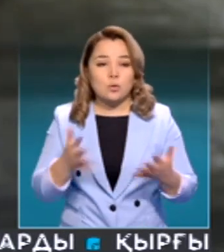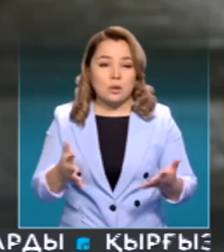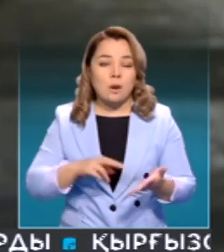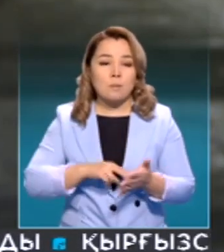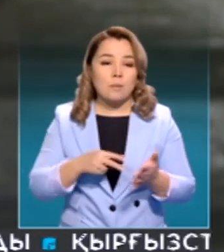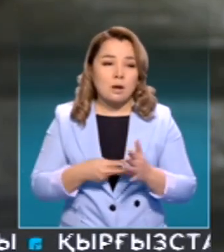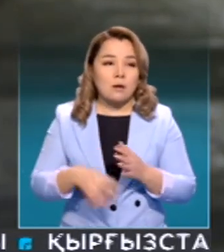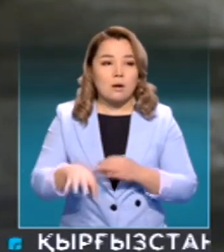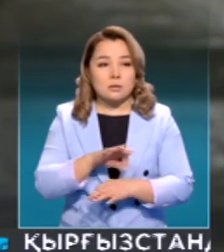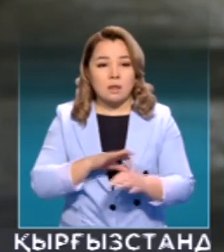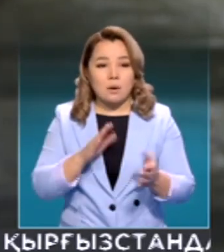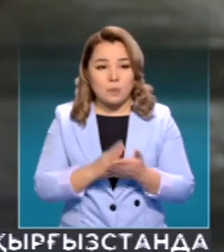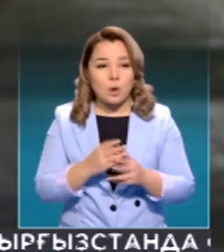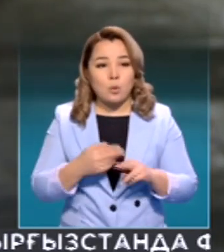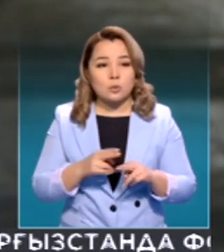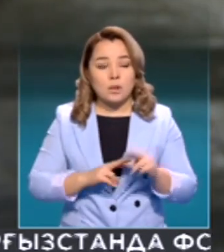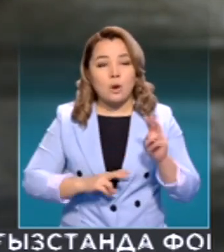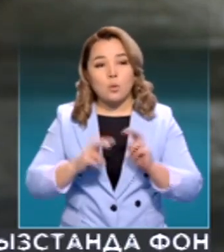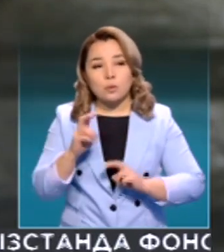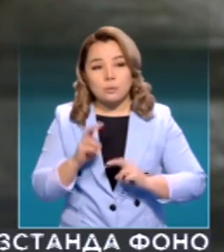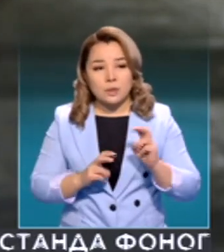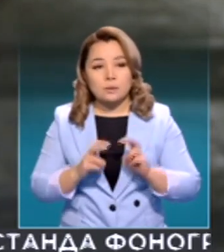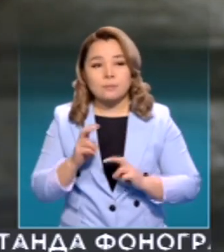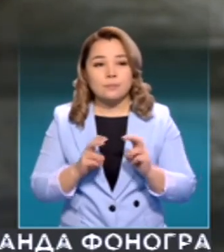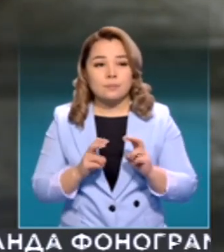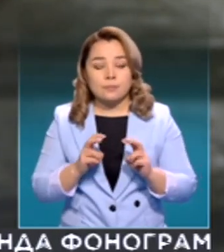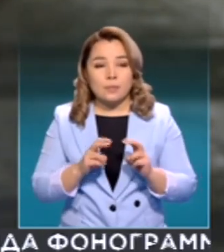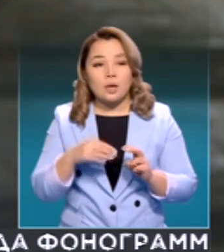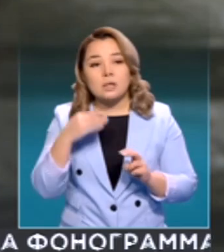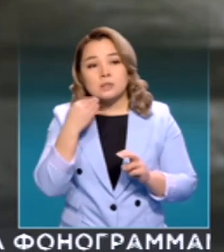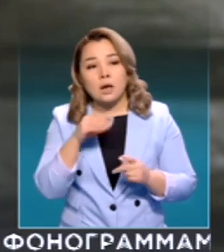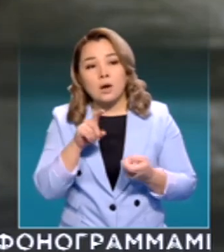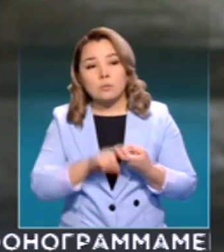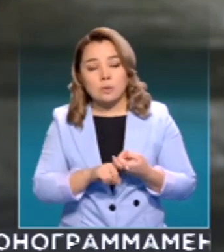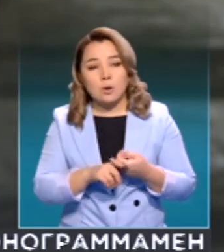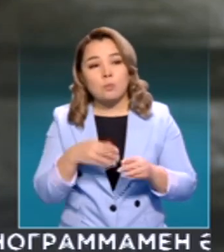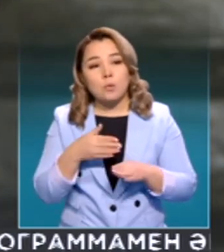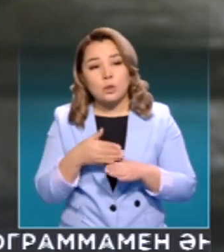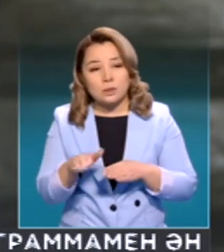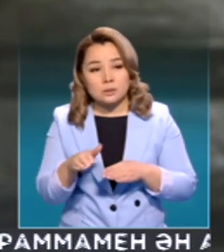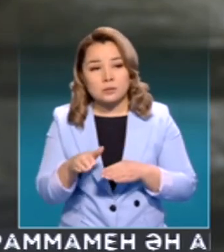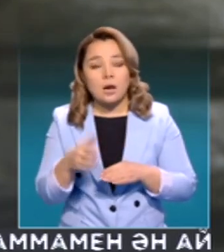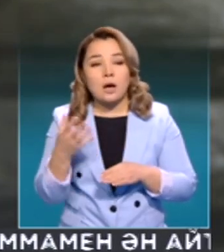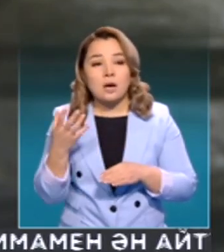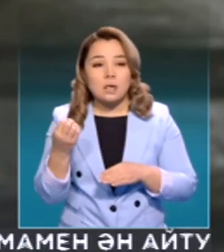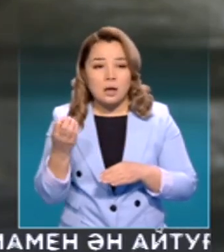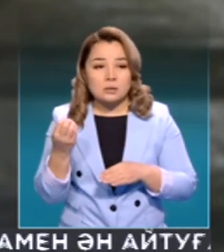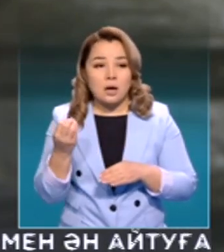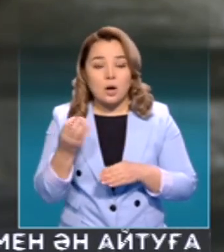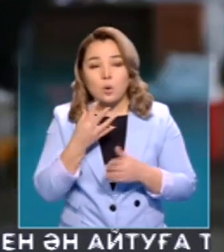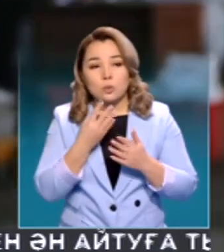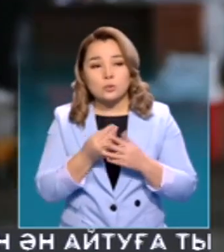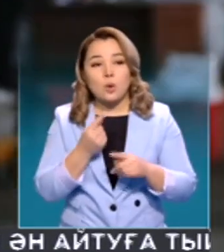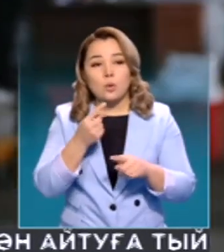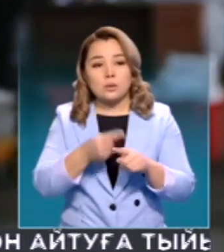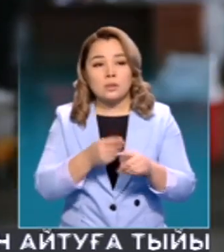бар. Сондықтан өнімдердің жаңағы сапасынан бөлек, мысалы, тағы да түрлері қосылады. Тек қана Ақтөбе